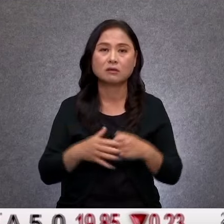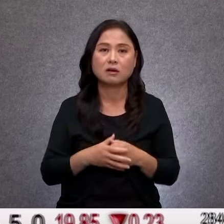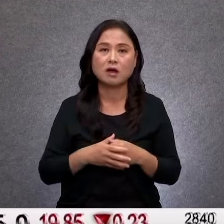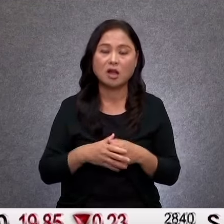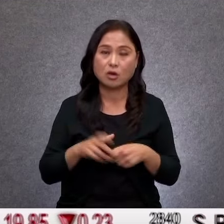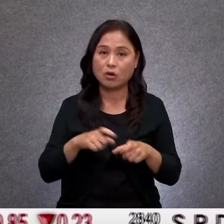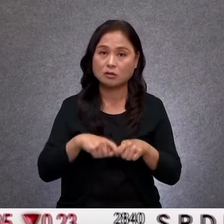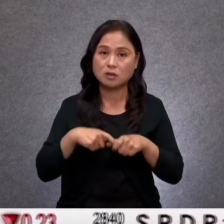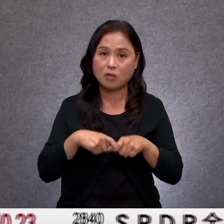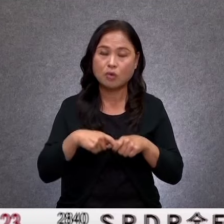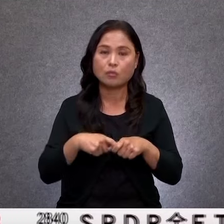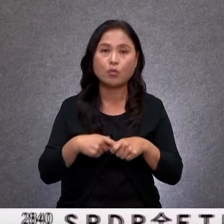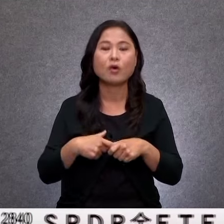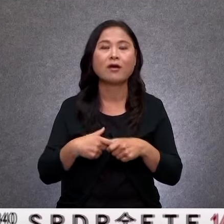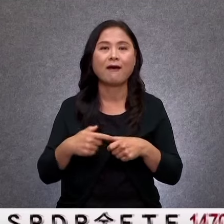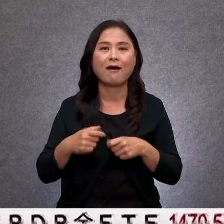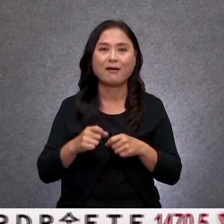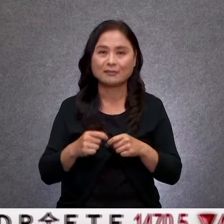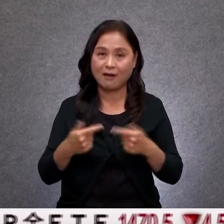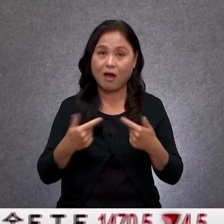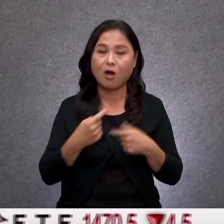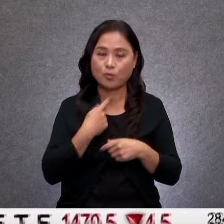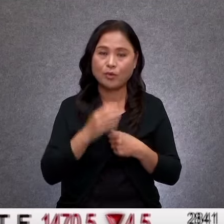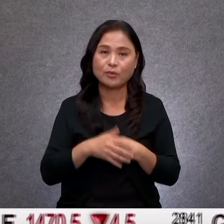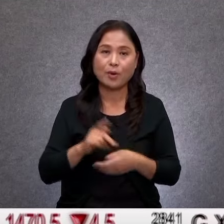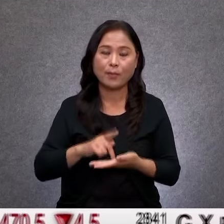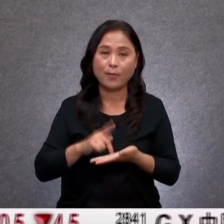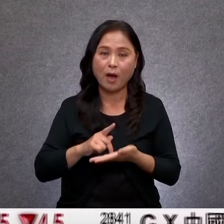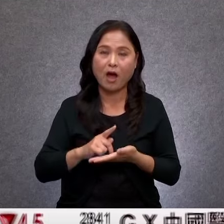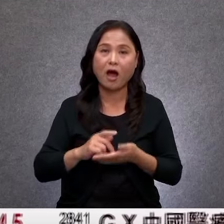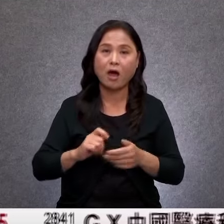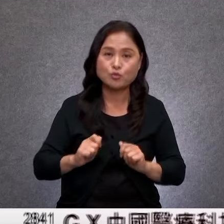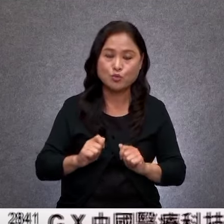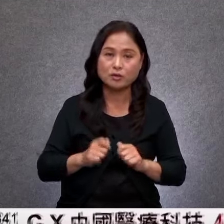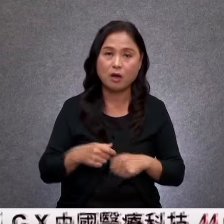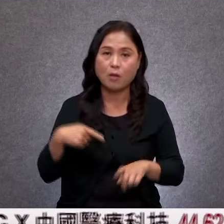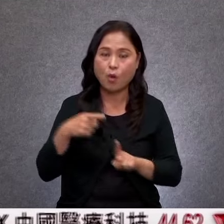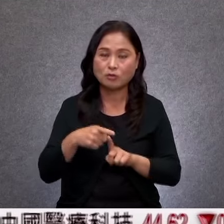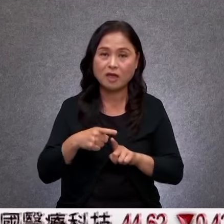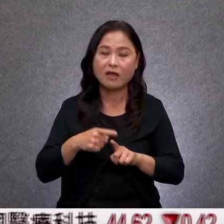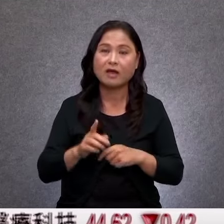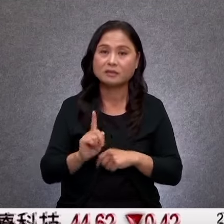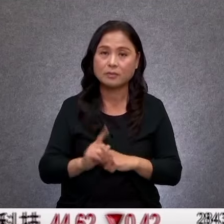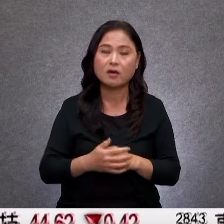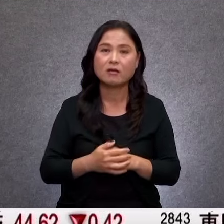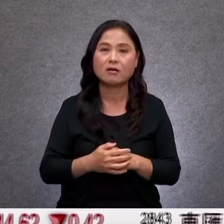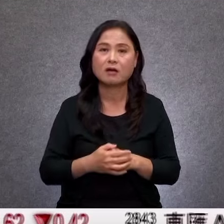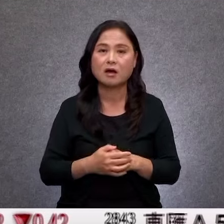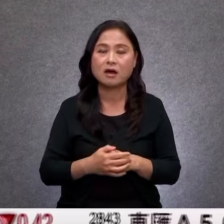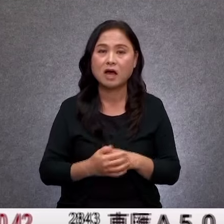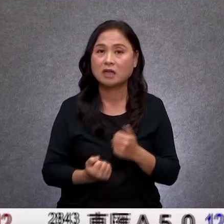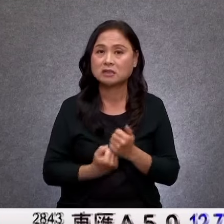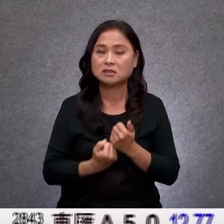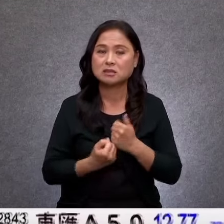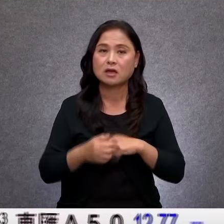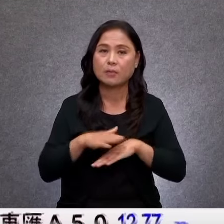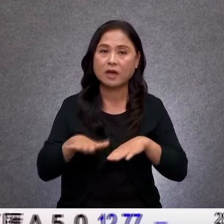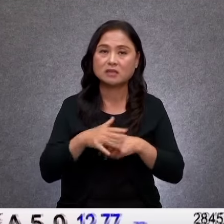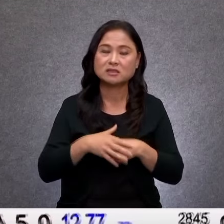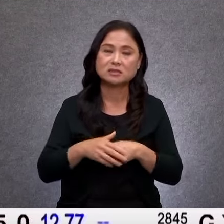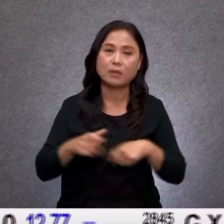市場係比較平穩嘅時候咧，其實呢個收入亦都會增加，所以我哋發債其實主要目的唔係愛